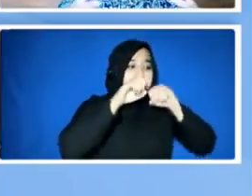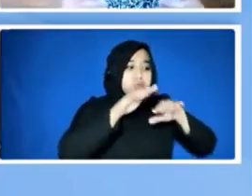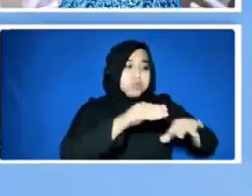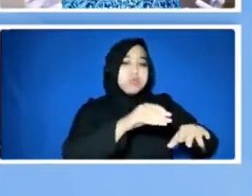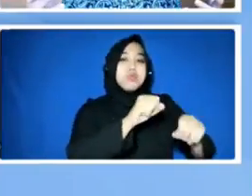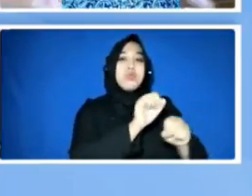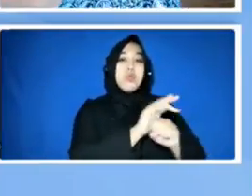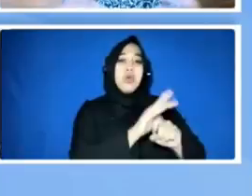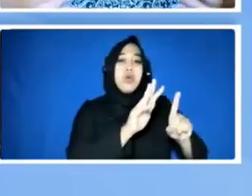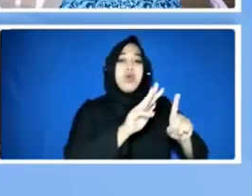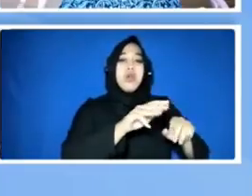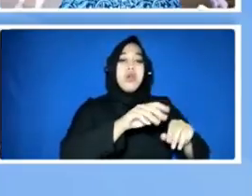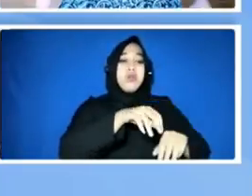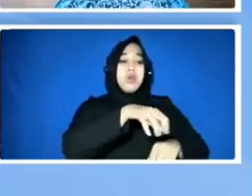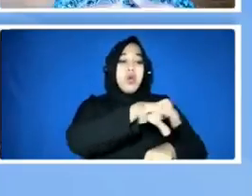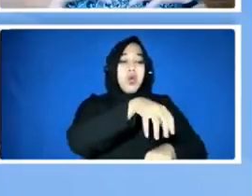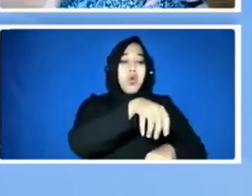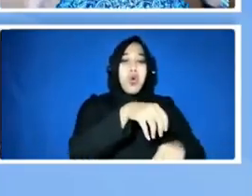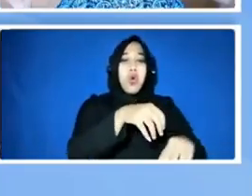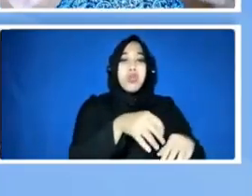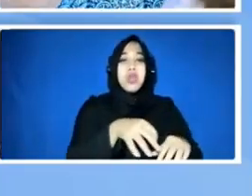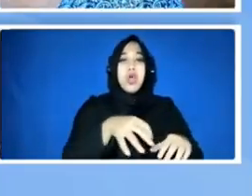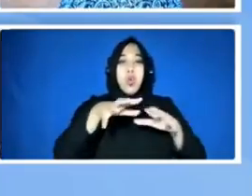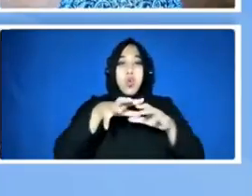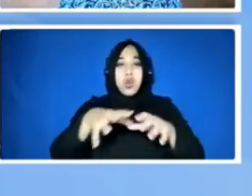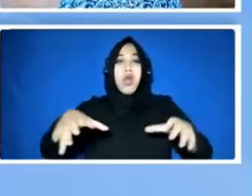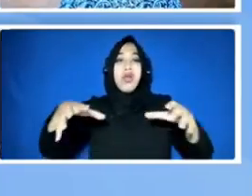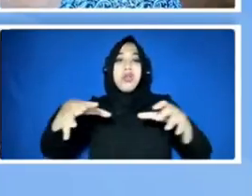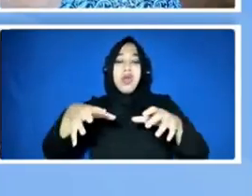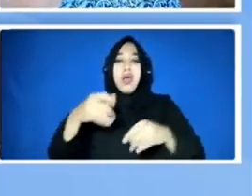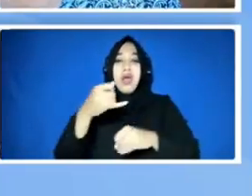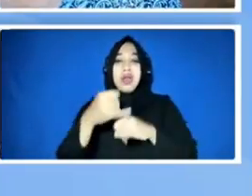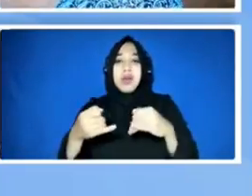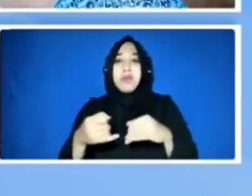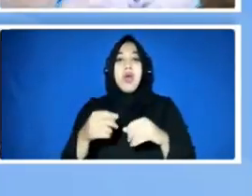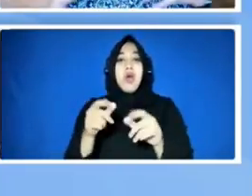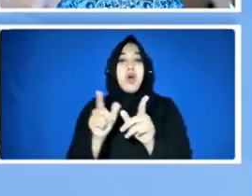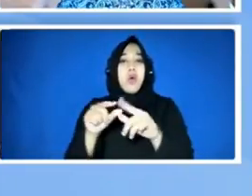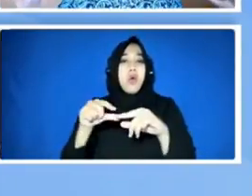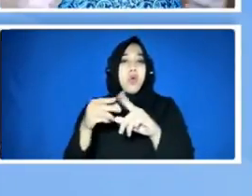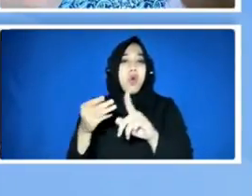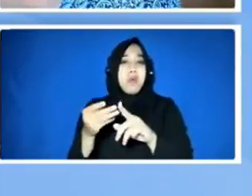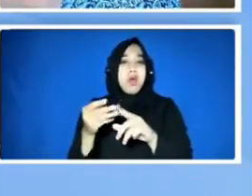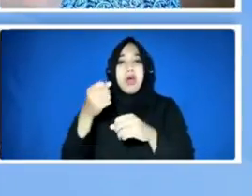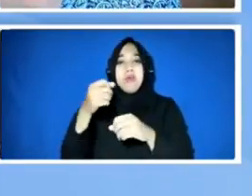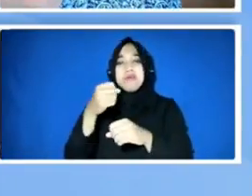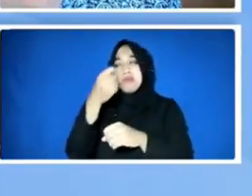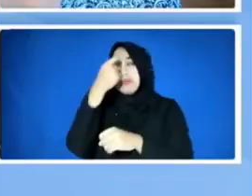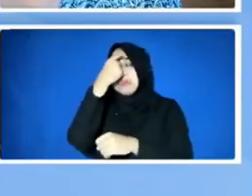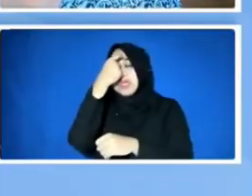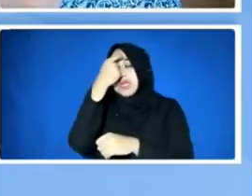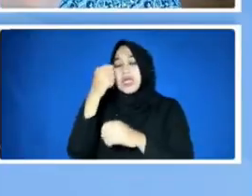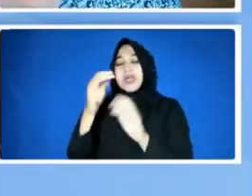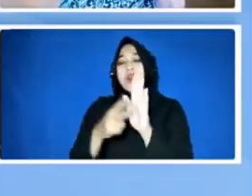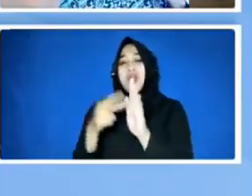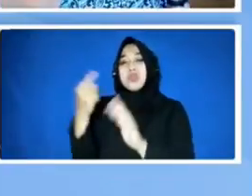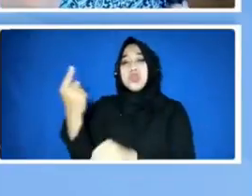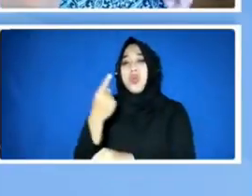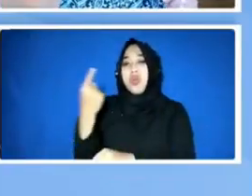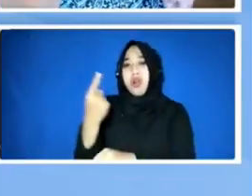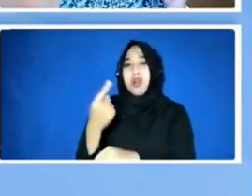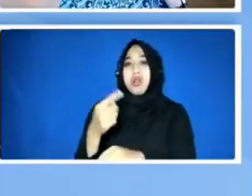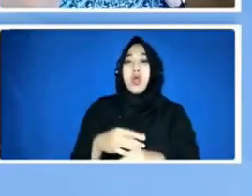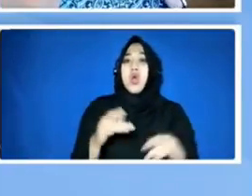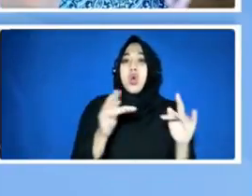berskala kota atau selalu wilayah, dan akhirnya menjadi wabah penyakit dalam skala nasional. Nah, contact